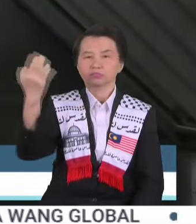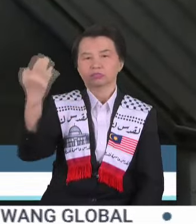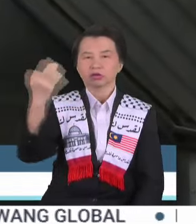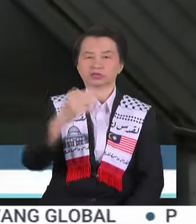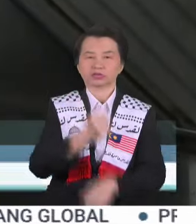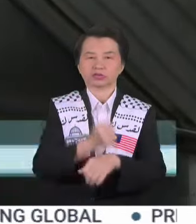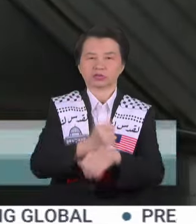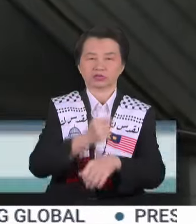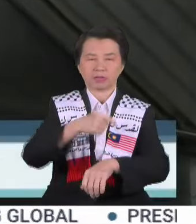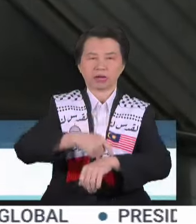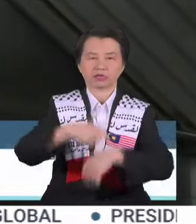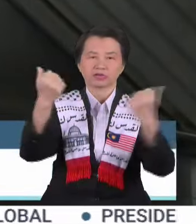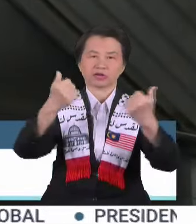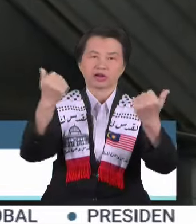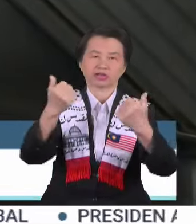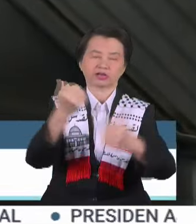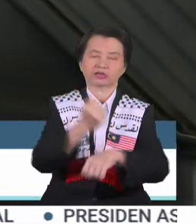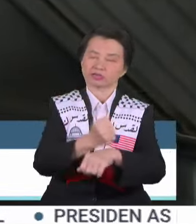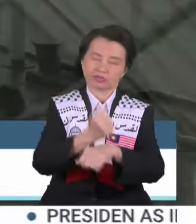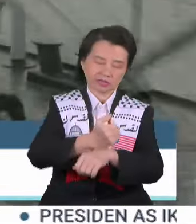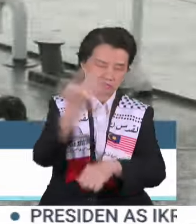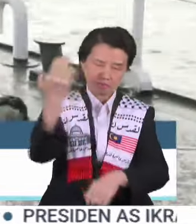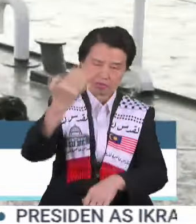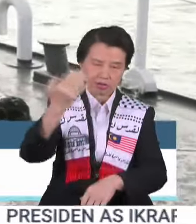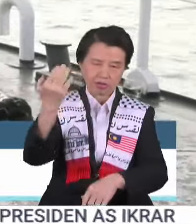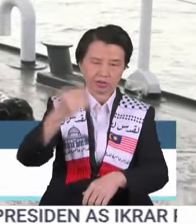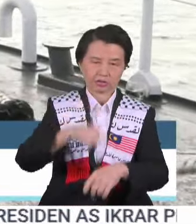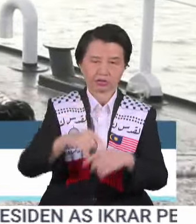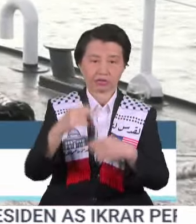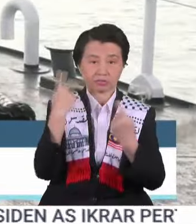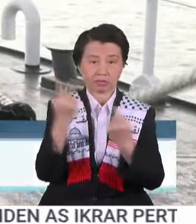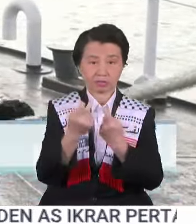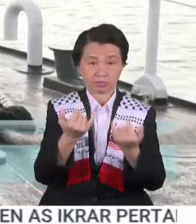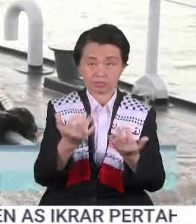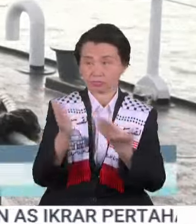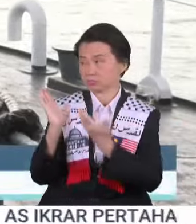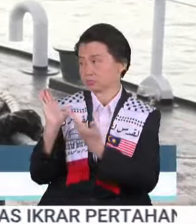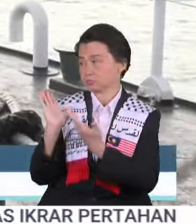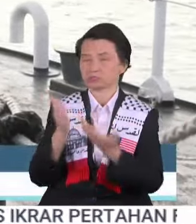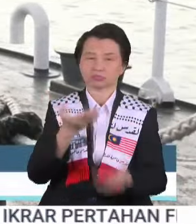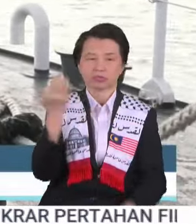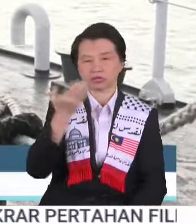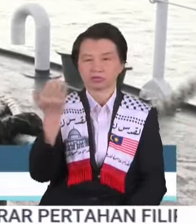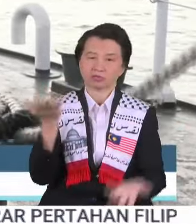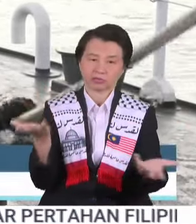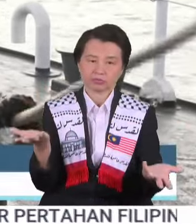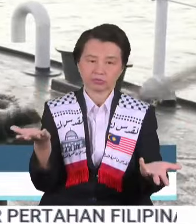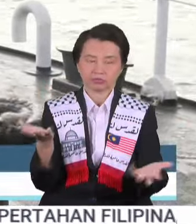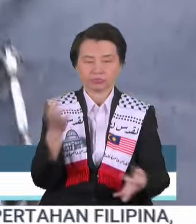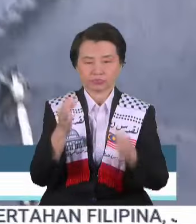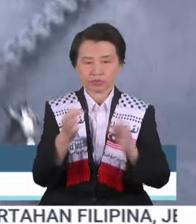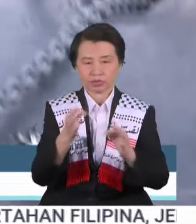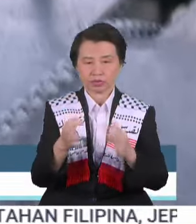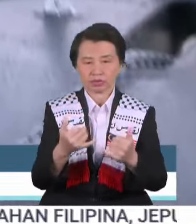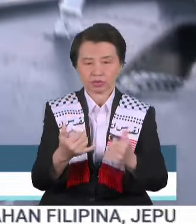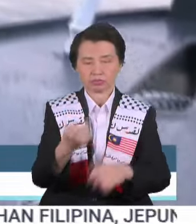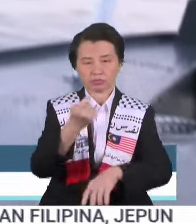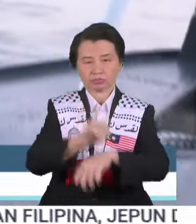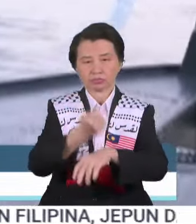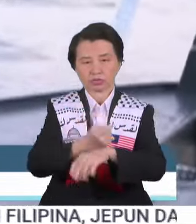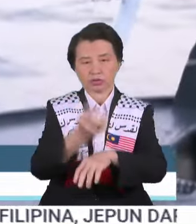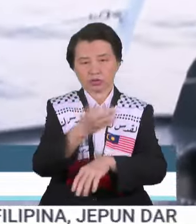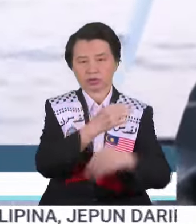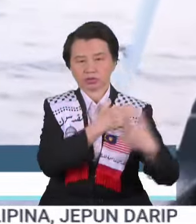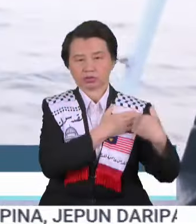menjalankan tugas di waktu raya dalam keadaan yang begini, memang sudah jadi kebiasaan kami lah dalam melakukan tugas